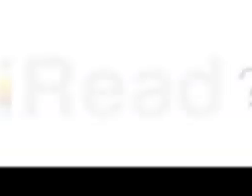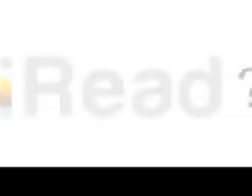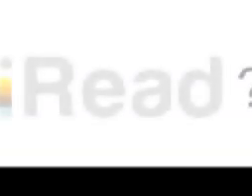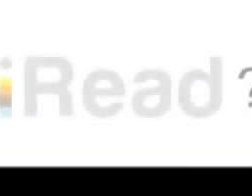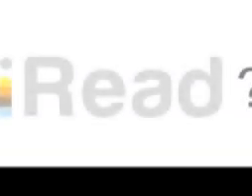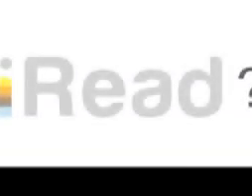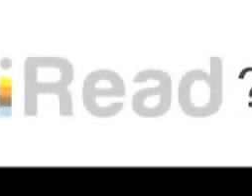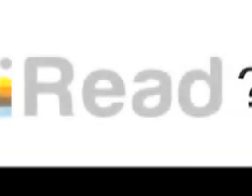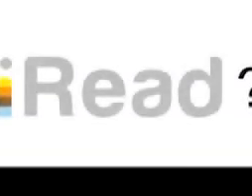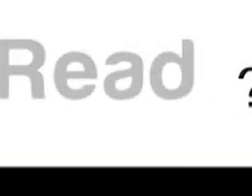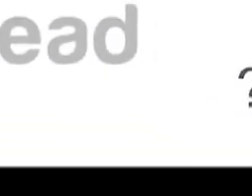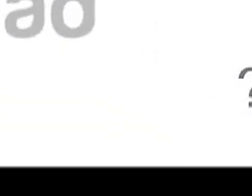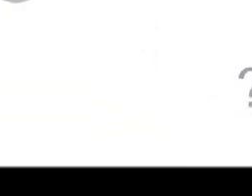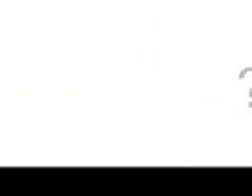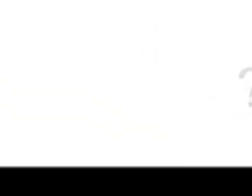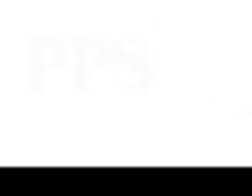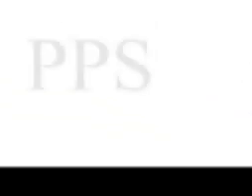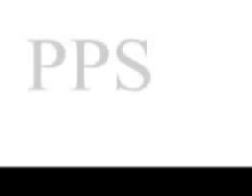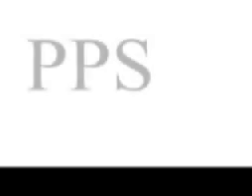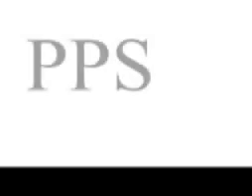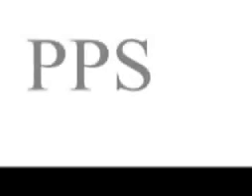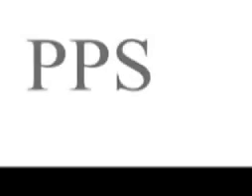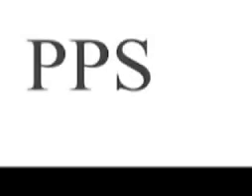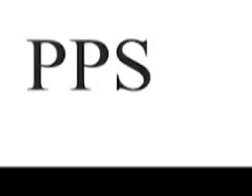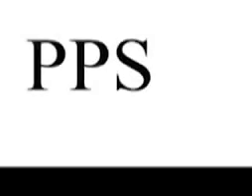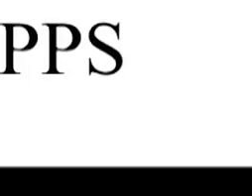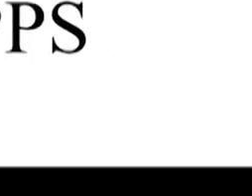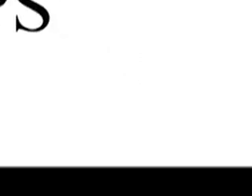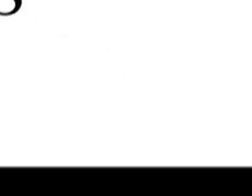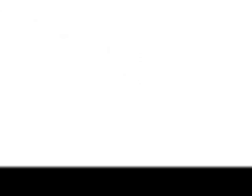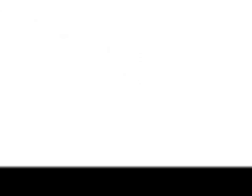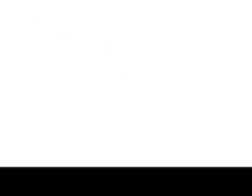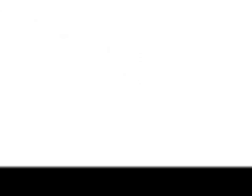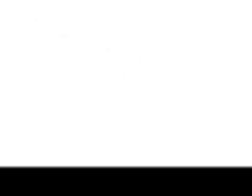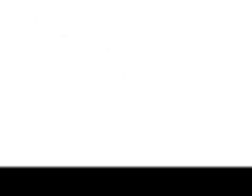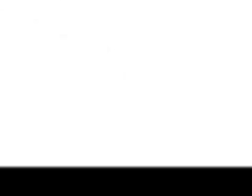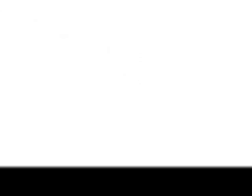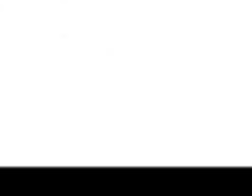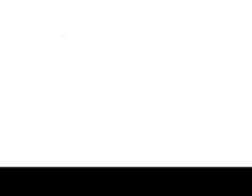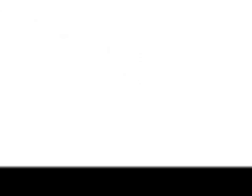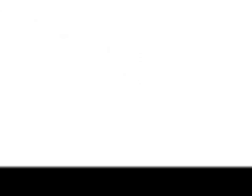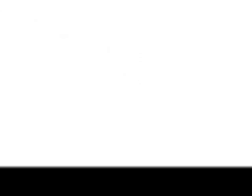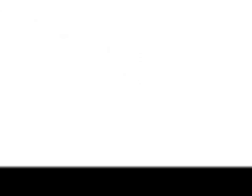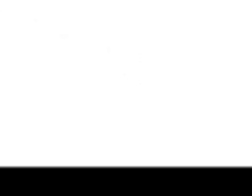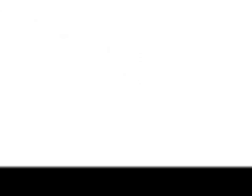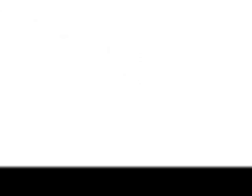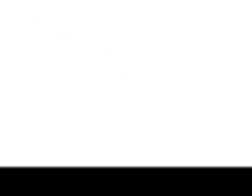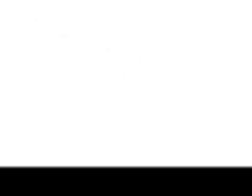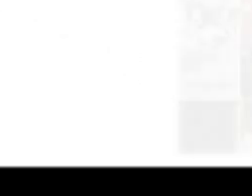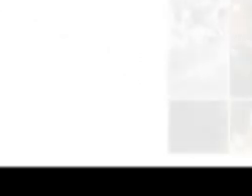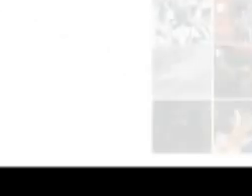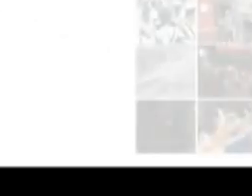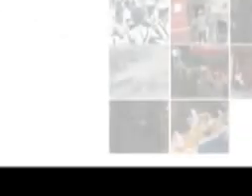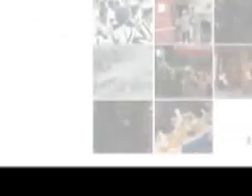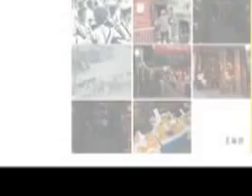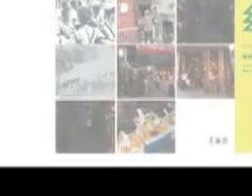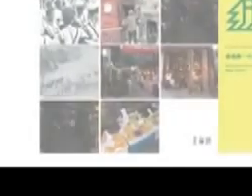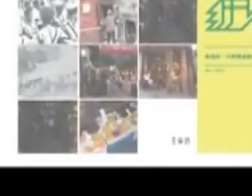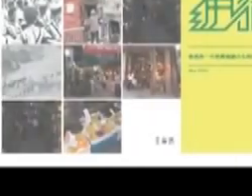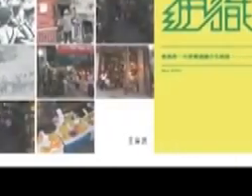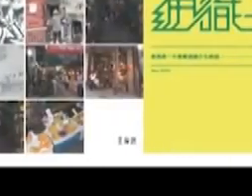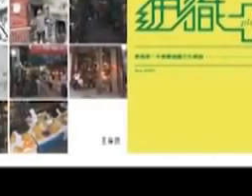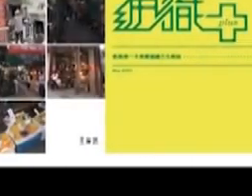iRead，iRead 係咩嚟 ？iRead 係一個公共出版服務，公共出版服務主要服務非政府